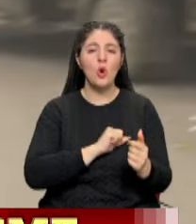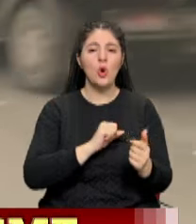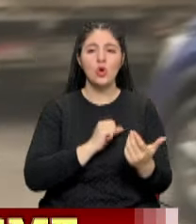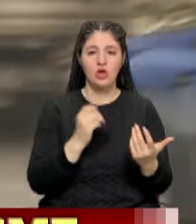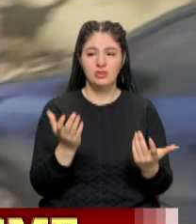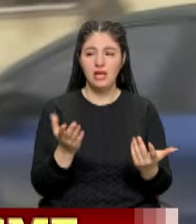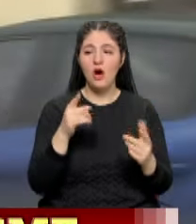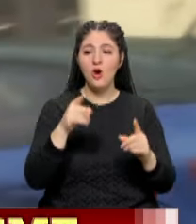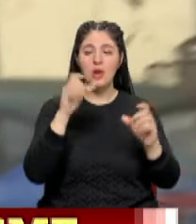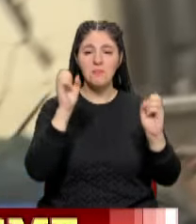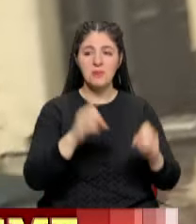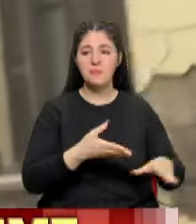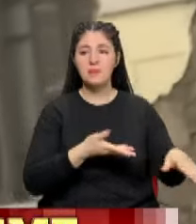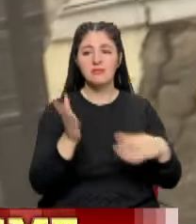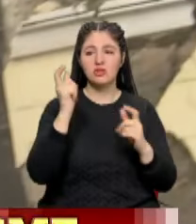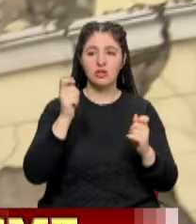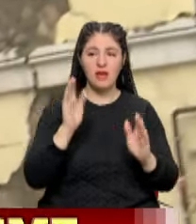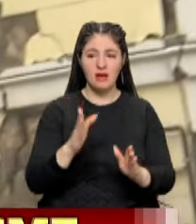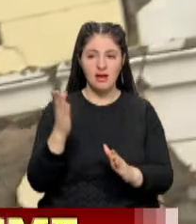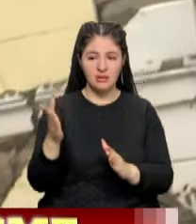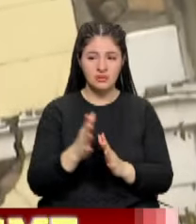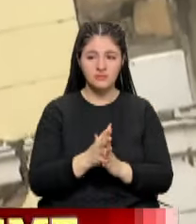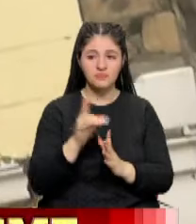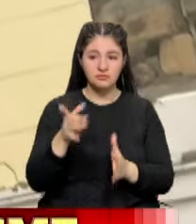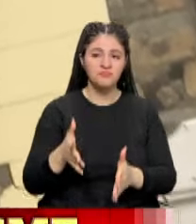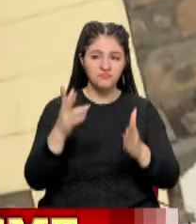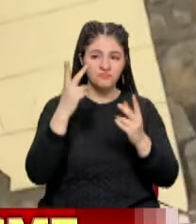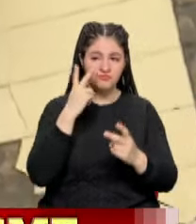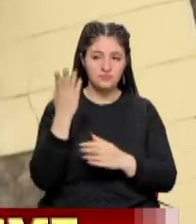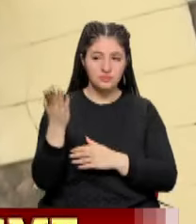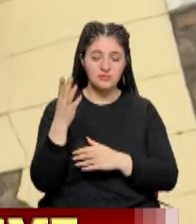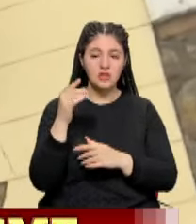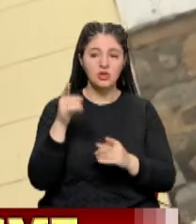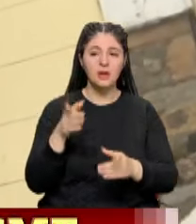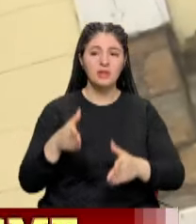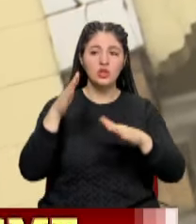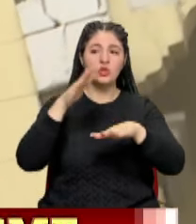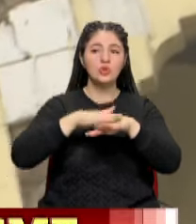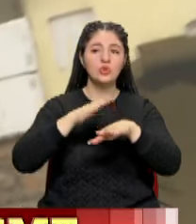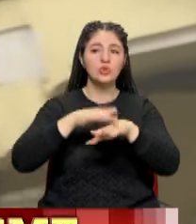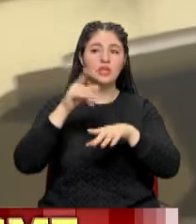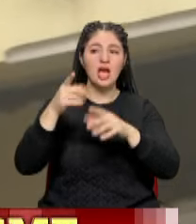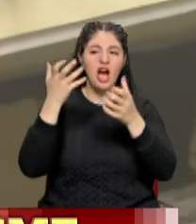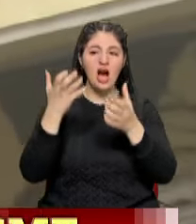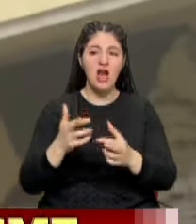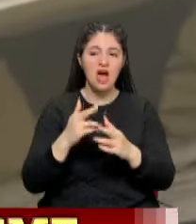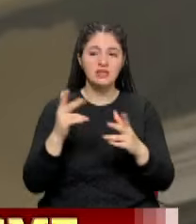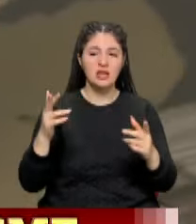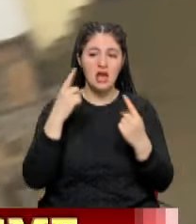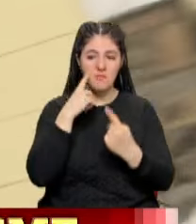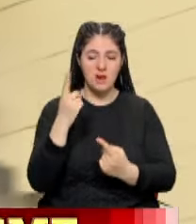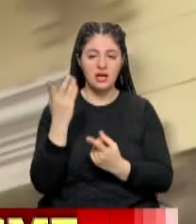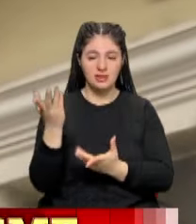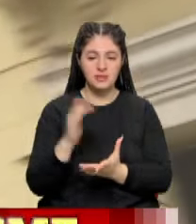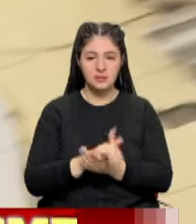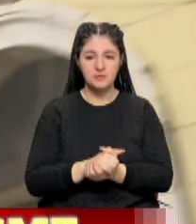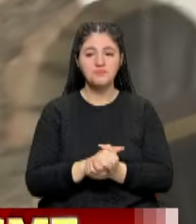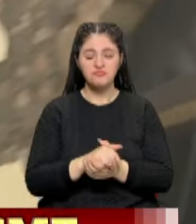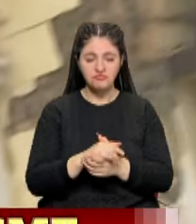duyuyorsa oraları terk etmek zorunda kaldı. Şu binalara bakın, şu binaların üzerindeki ağır hasara bir